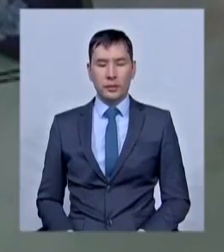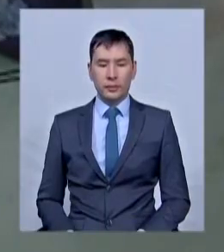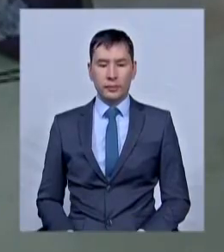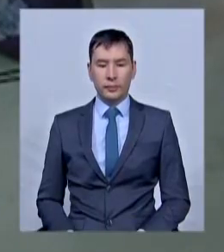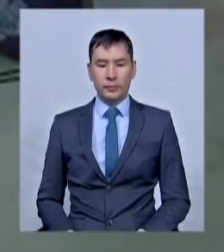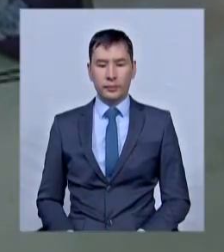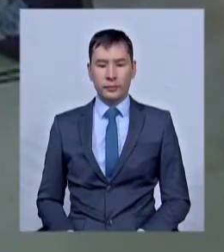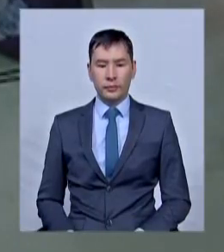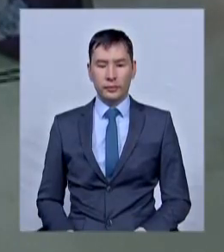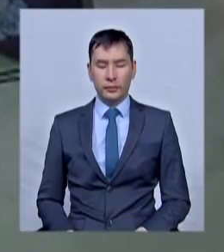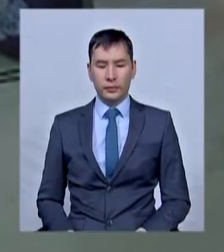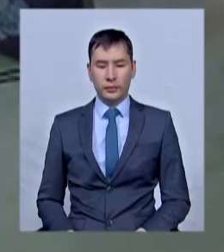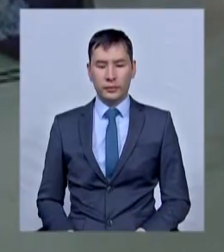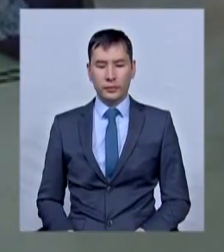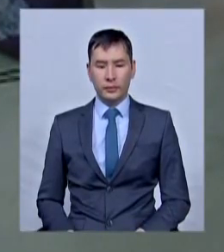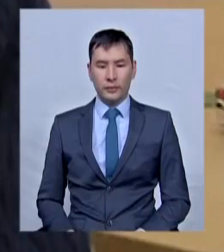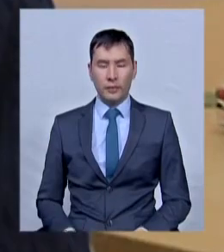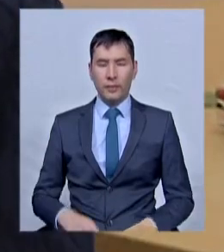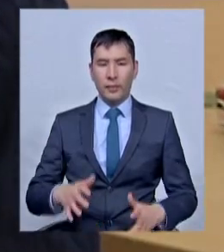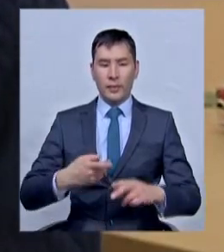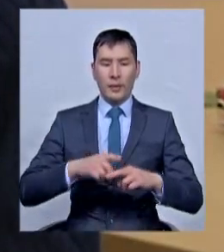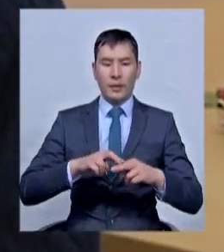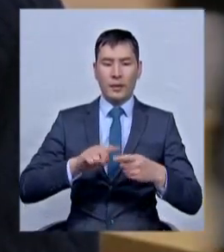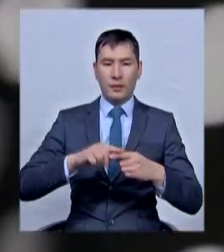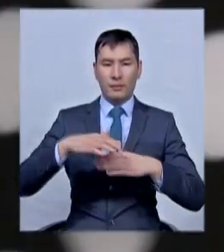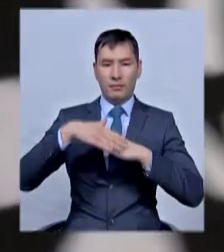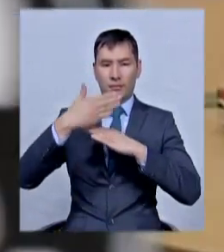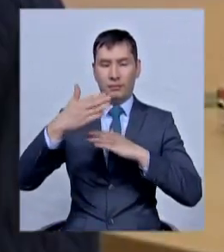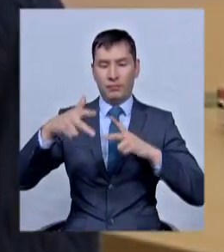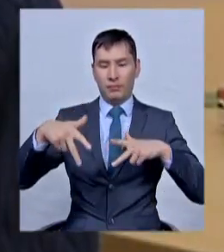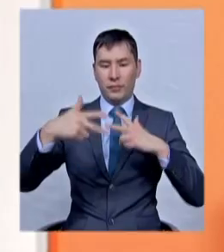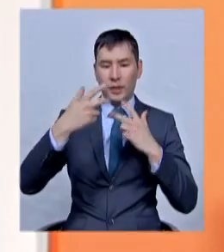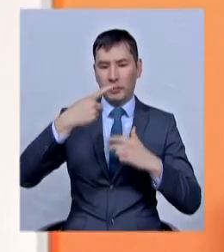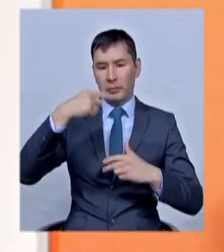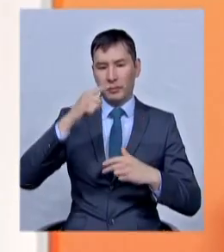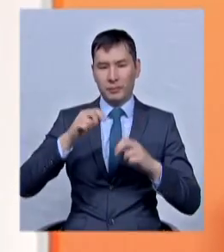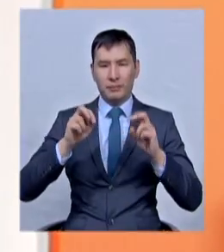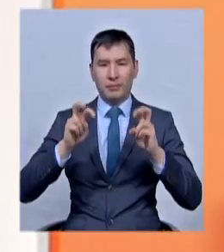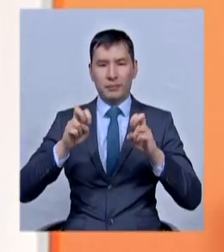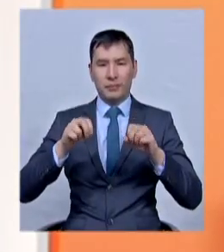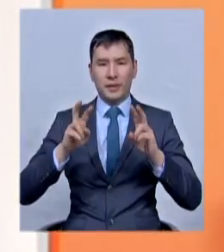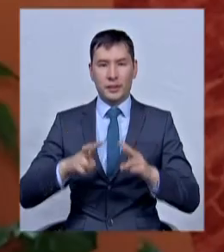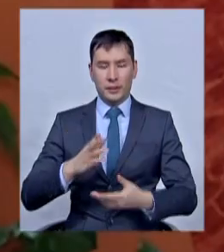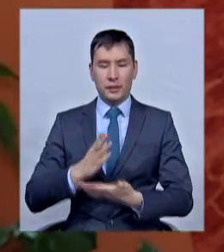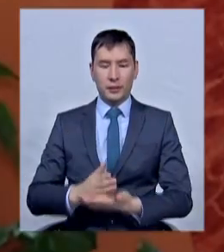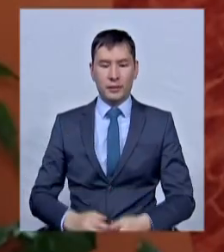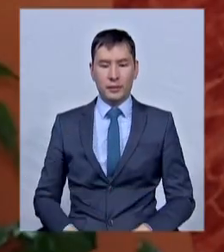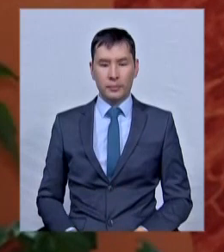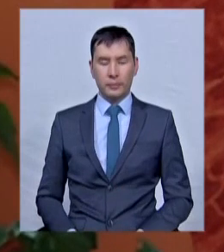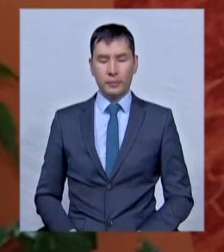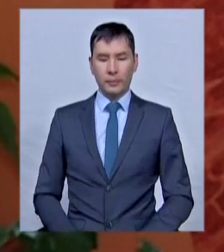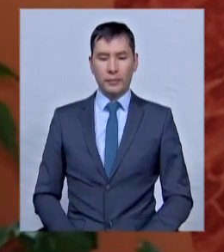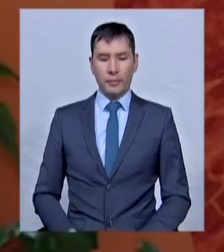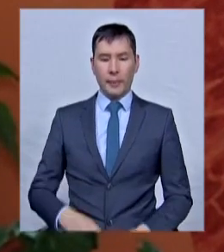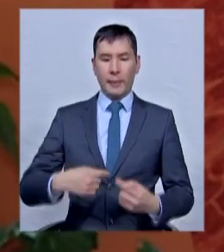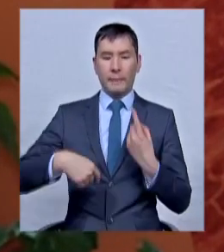ұдайы қадағалап отырады. Тіпті онлайн форматта өтіп жатқан сабаққа арнайы логин арқылы кіріп қатысу мүмкіндігі қарастырылған. Біз